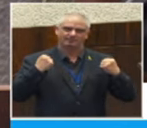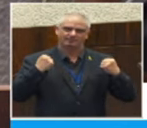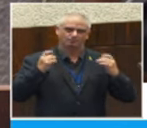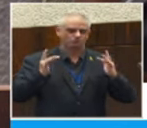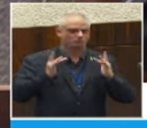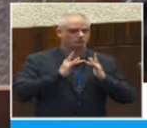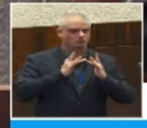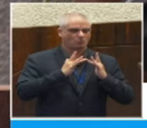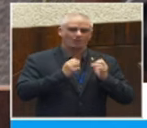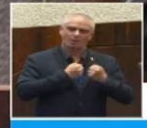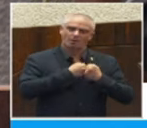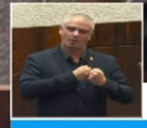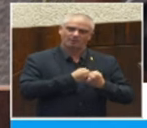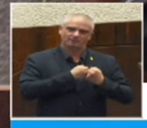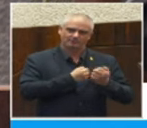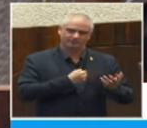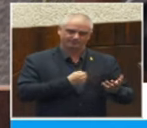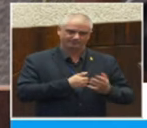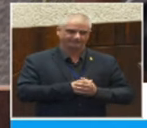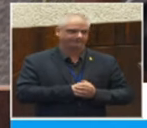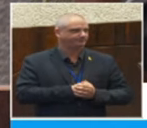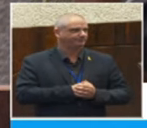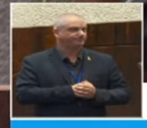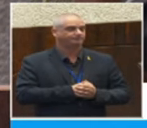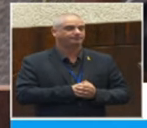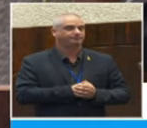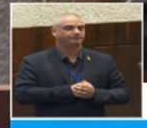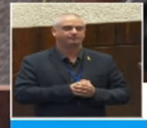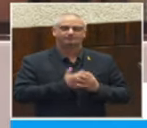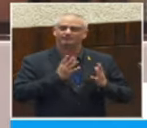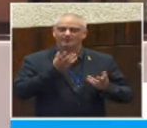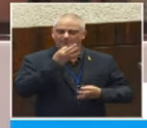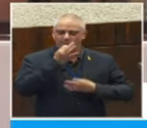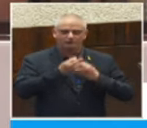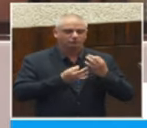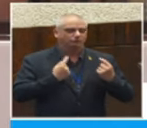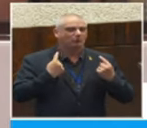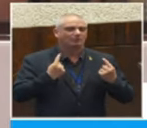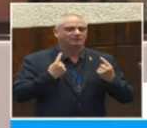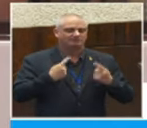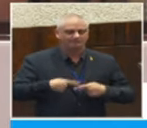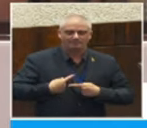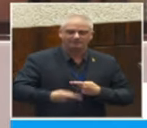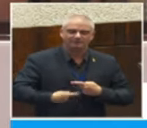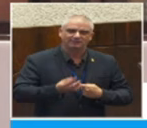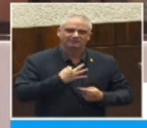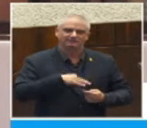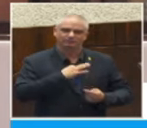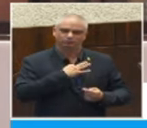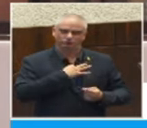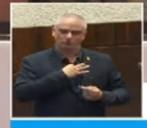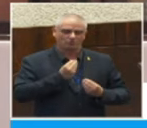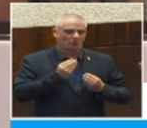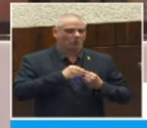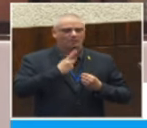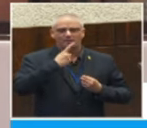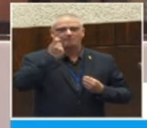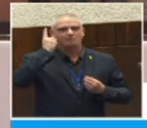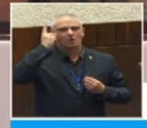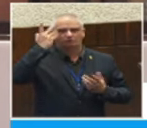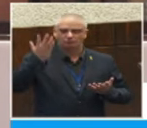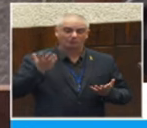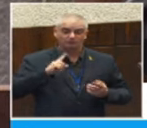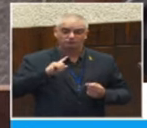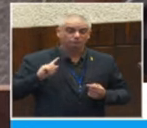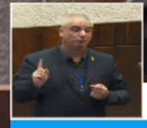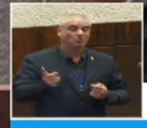האתגרים? מה ישאלו את עצמם צאצאינו בעוד מאות שנים, כשכולנו כבר לא